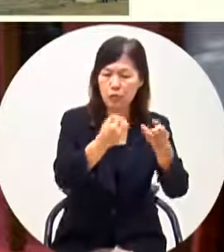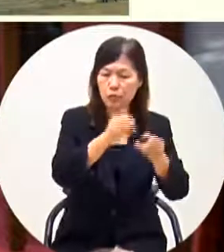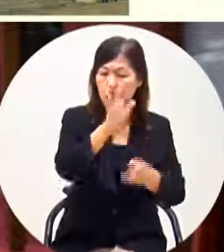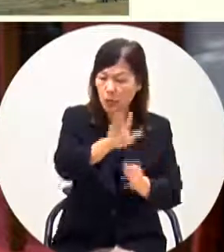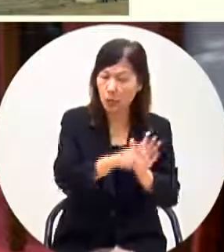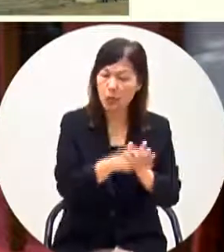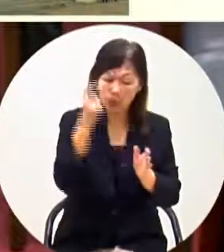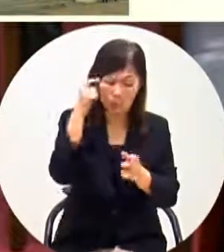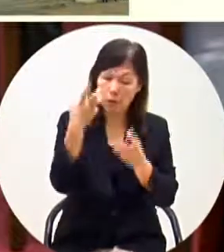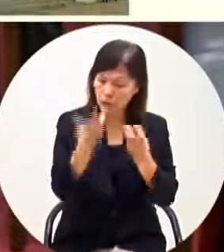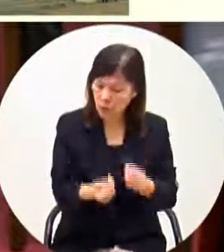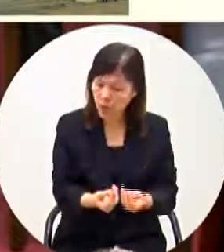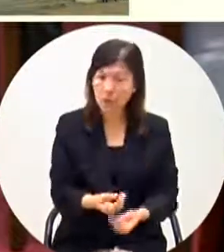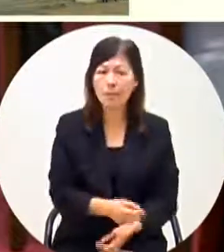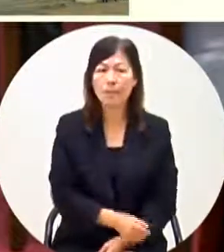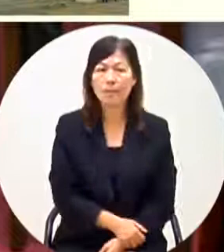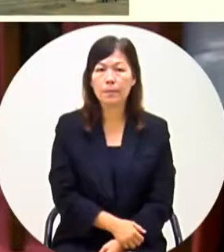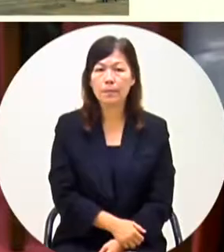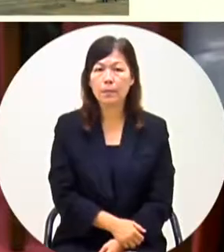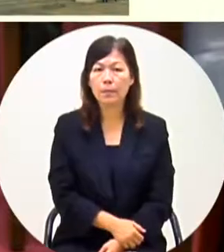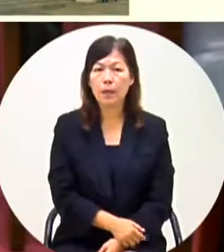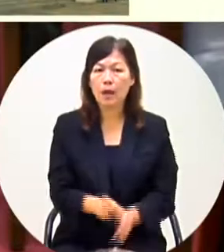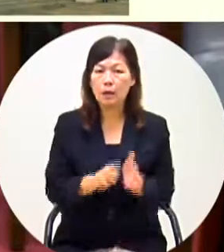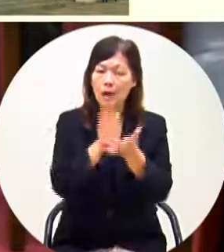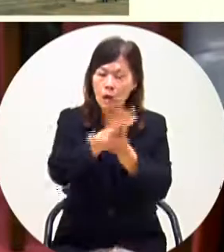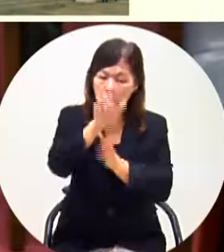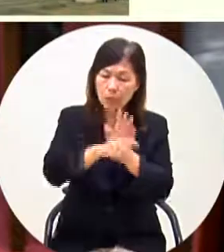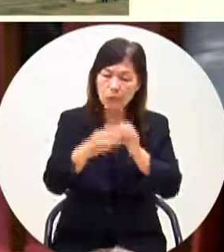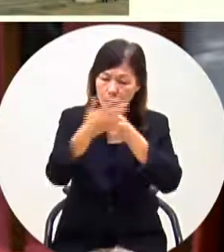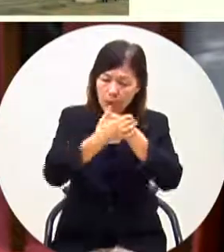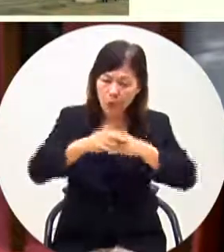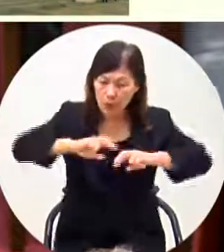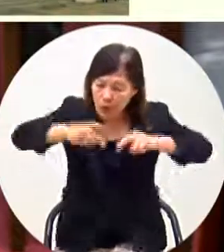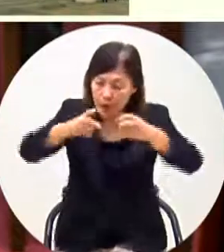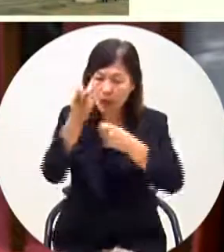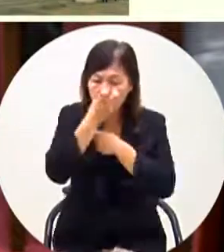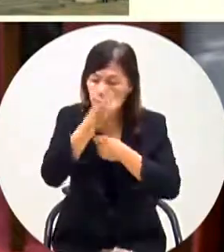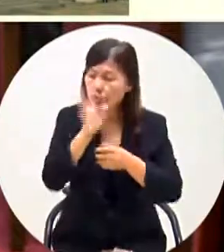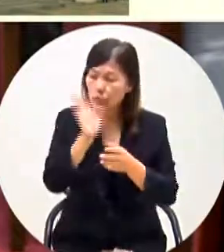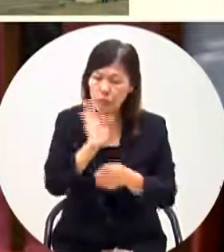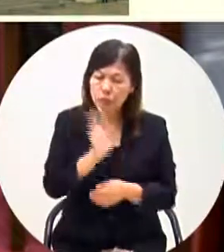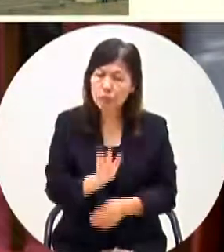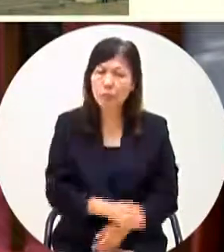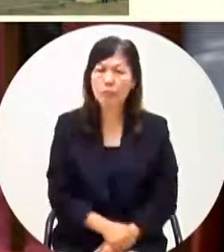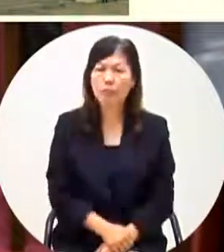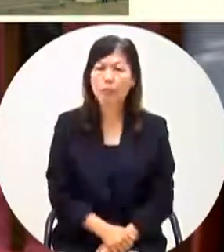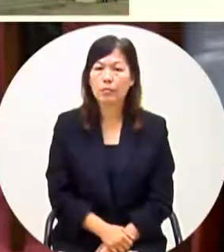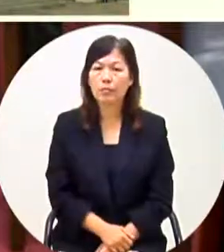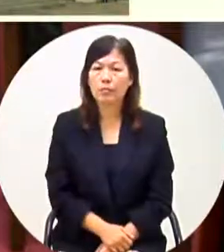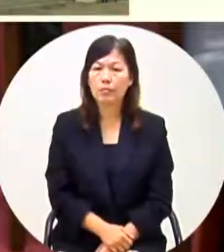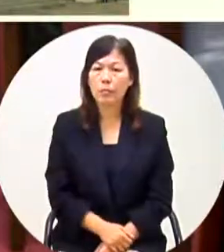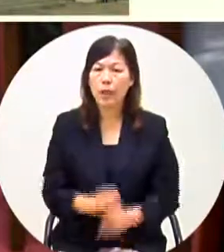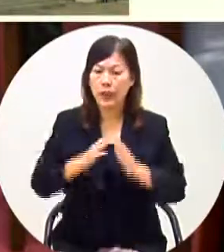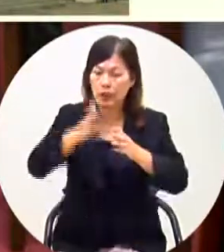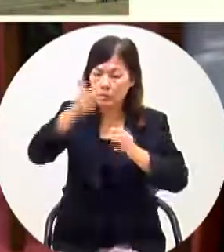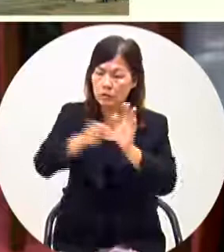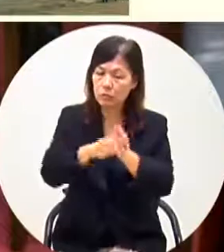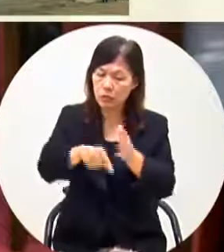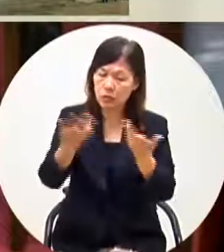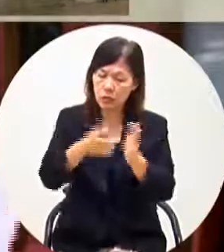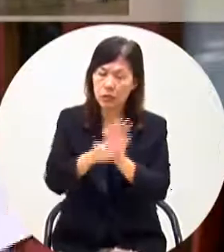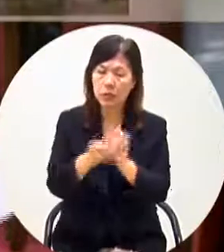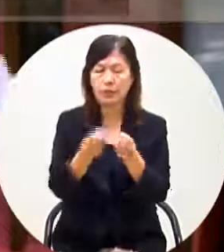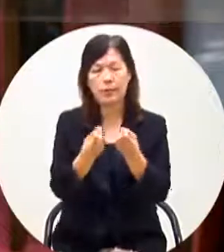们后面都不需要做维护管理吗？一定、啊，这个事情怎么解决？ 好，我想第一个